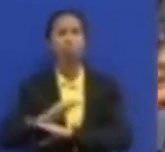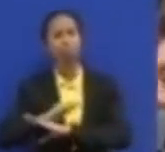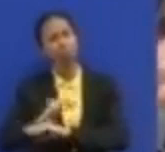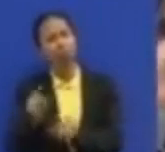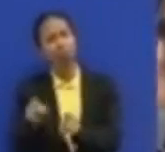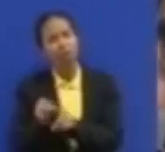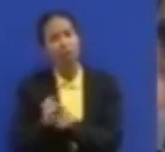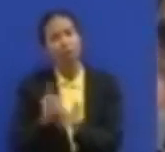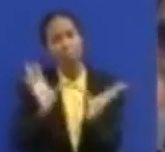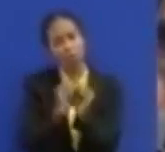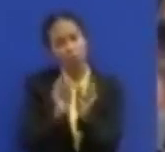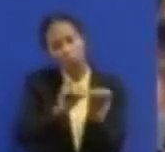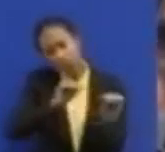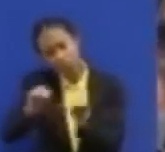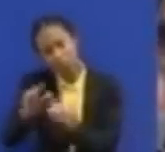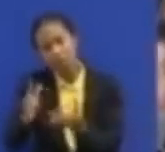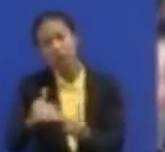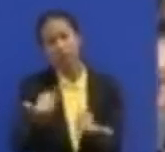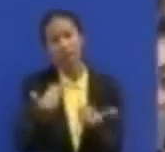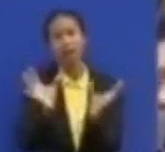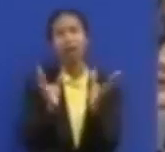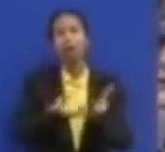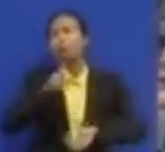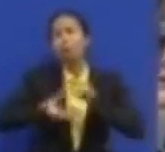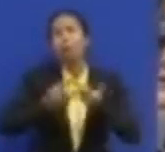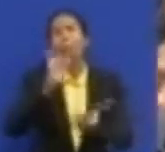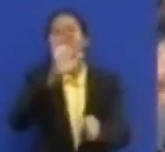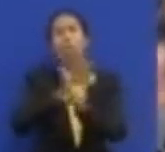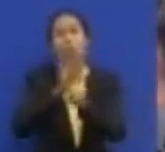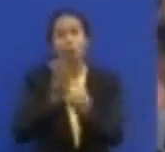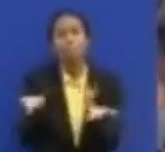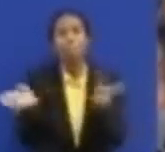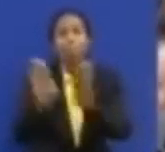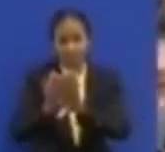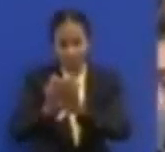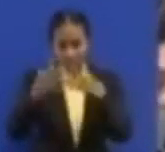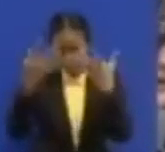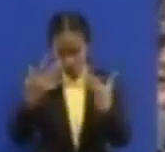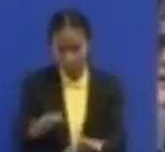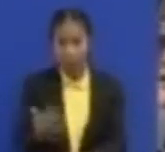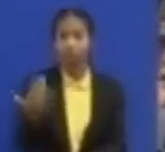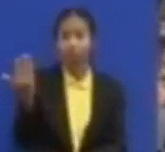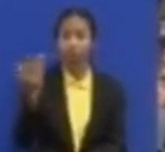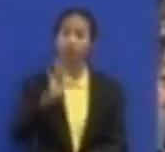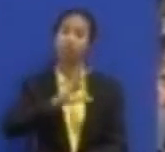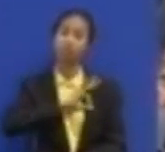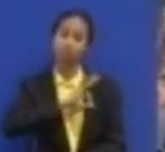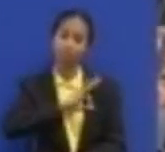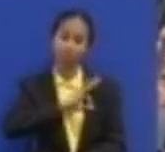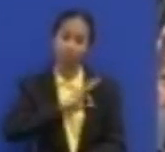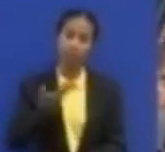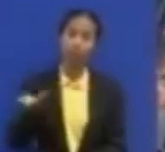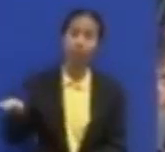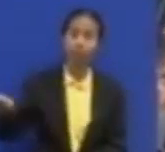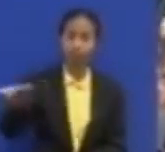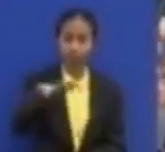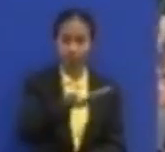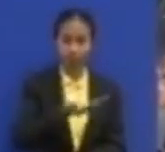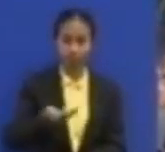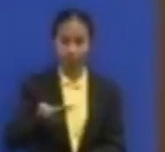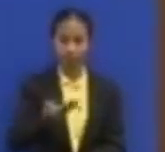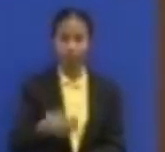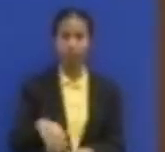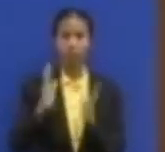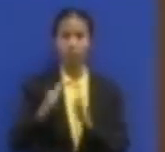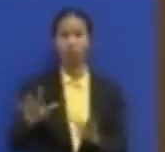านเนี่ยปิดการอภิปรายแล้วก็อยากให้ท่านสมาชิกรัฐสภาแห่งนี้เกือบ500คน